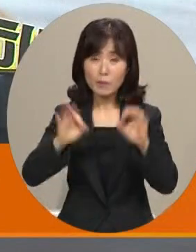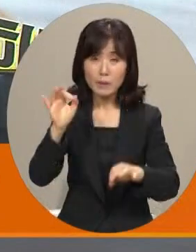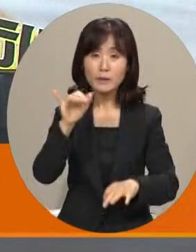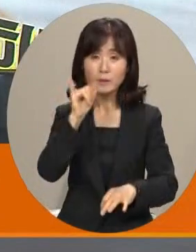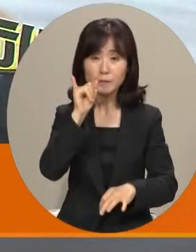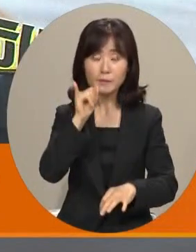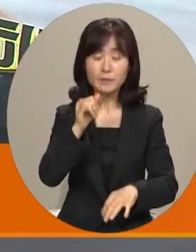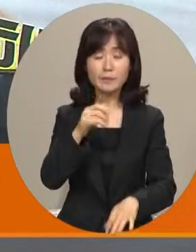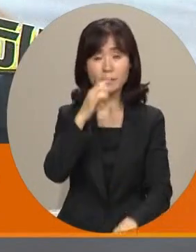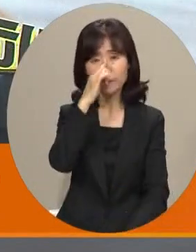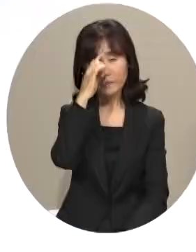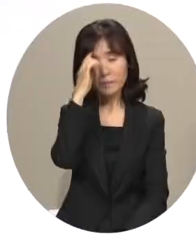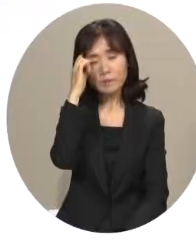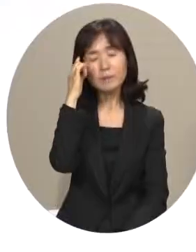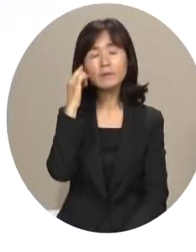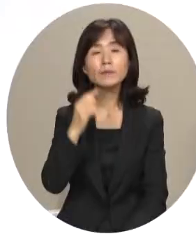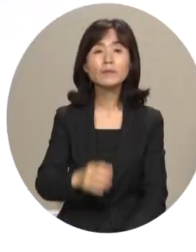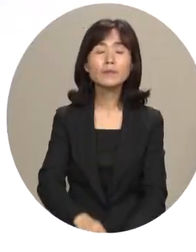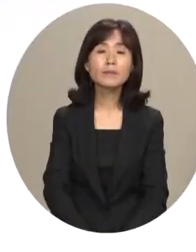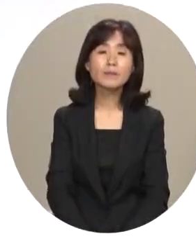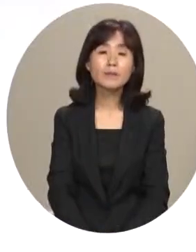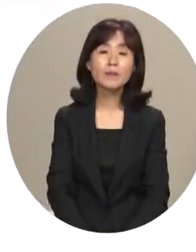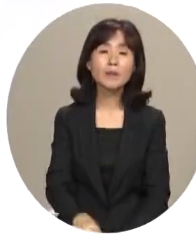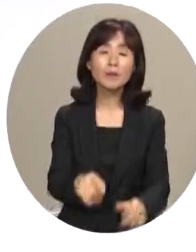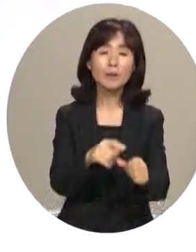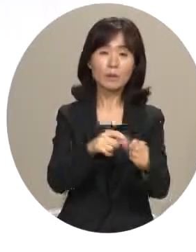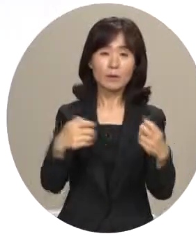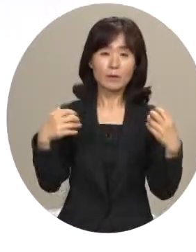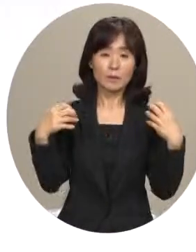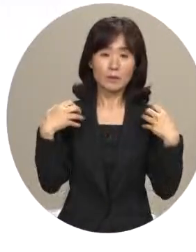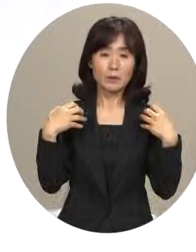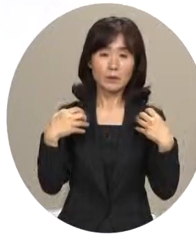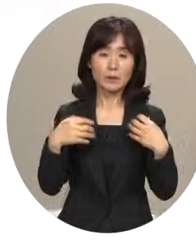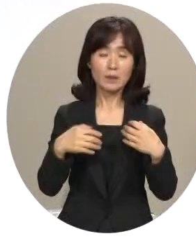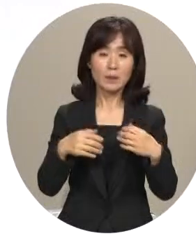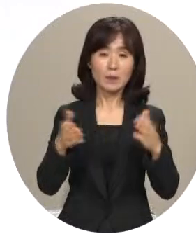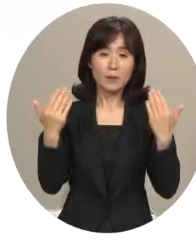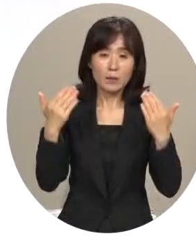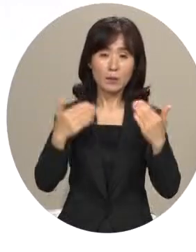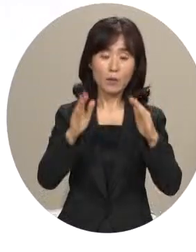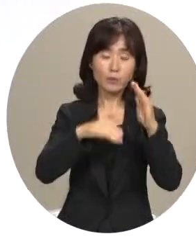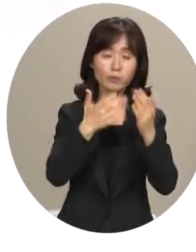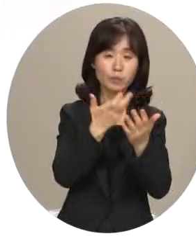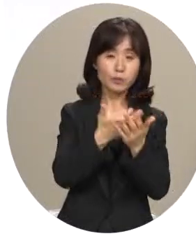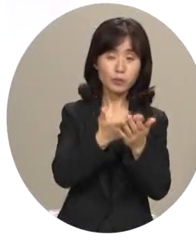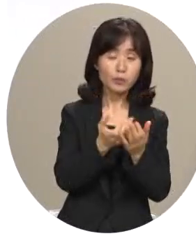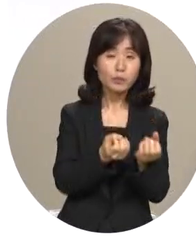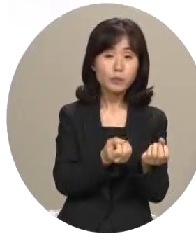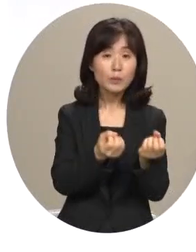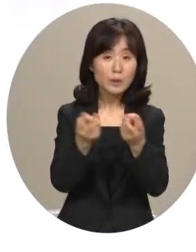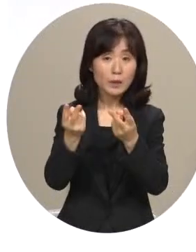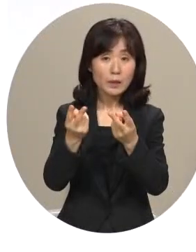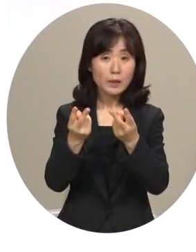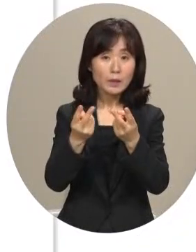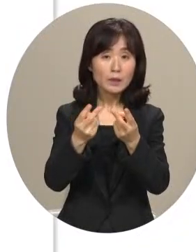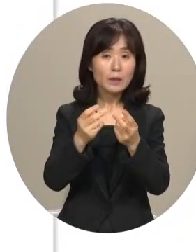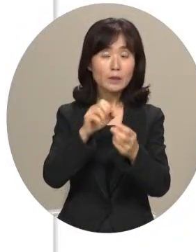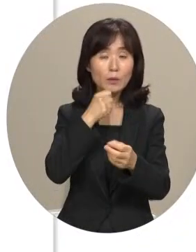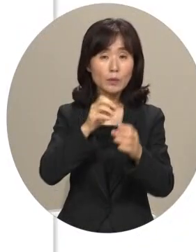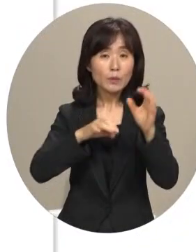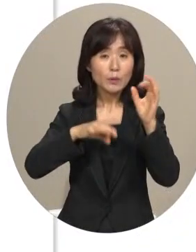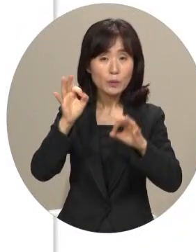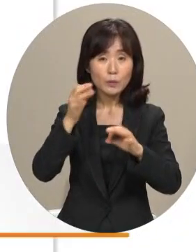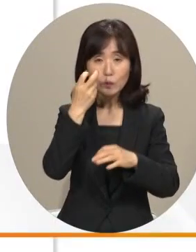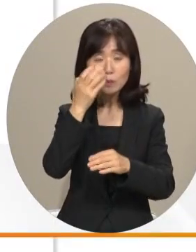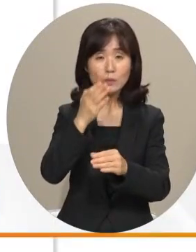금창호 기자입니다 교육당국이 일산학교에 공문을 분해 성적 출력 오류를 조사하고 있습니다 중고등학교